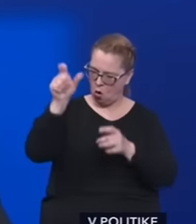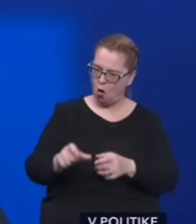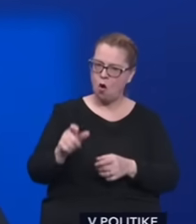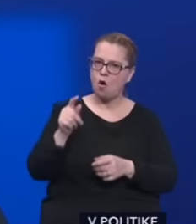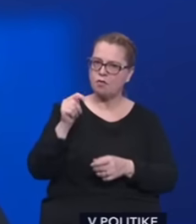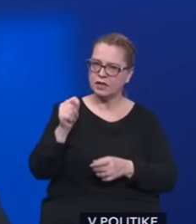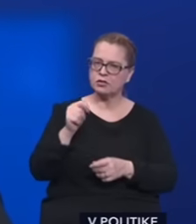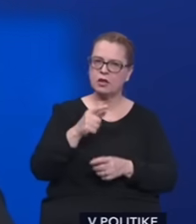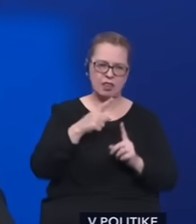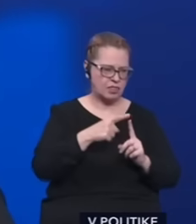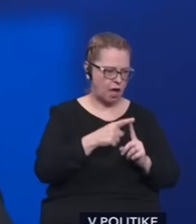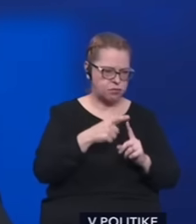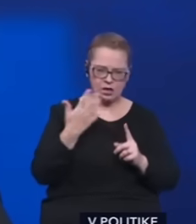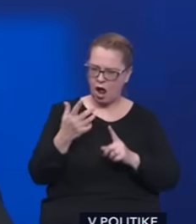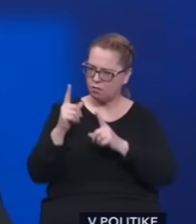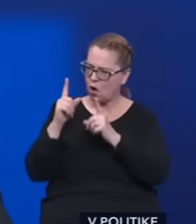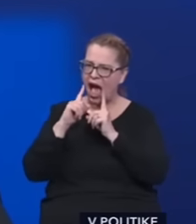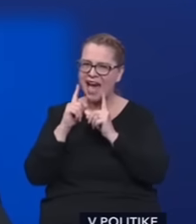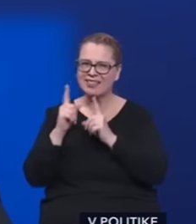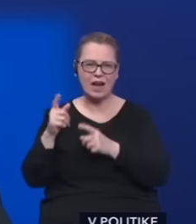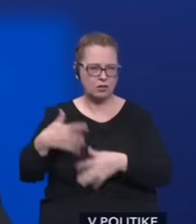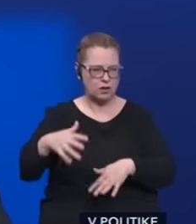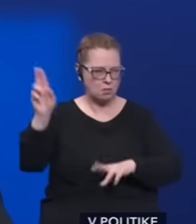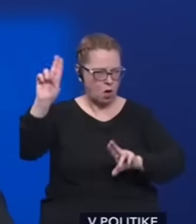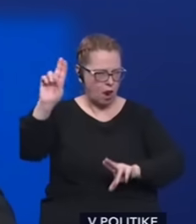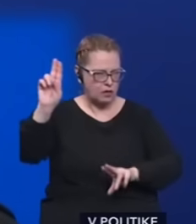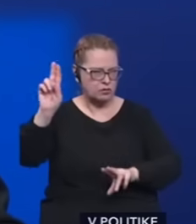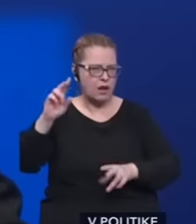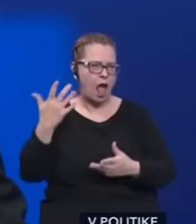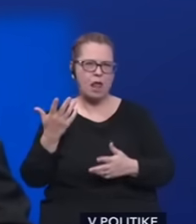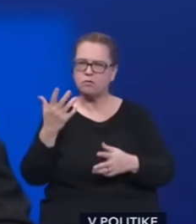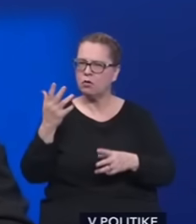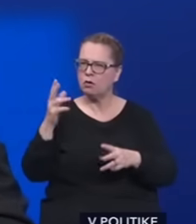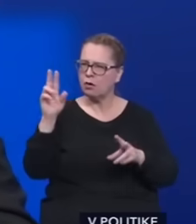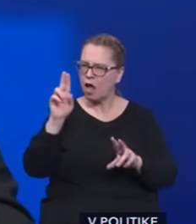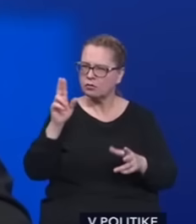Romana Tabak alebo Katarína Hatráková a ostatní nehlasovali, respektíve hlasovali...